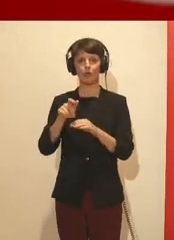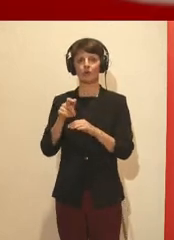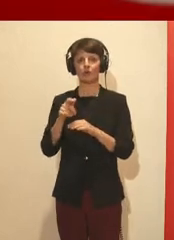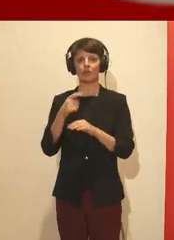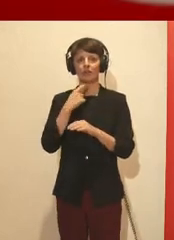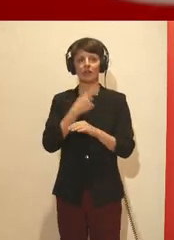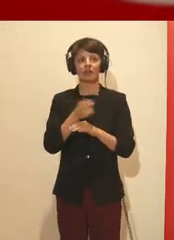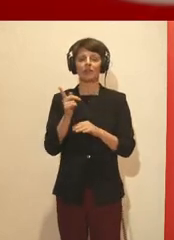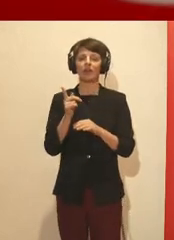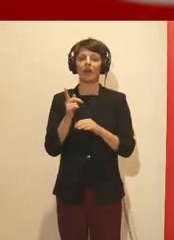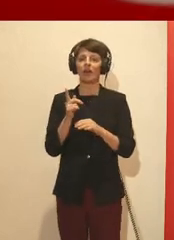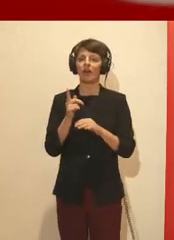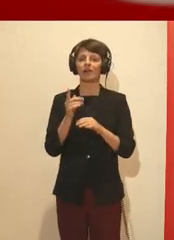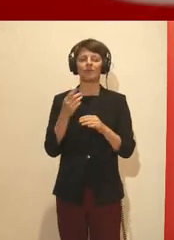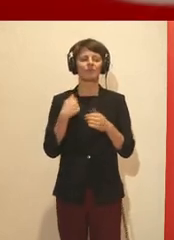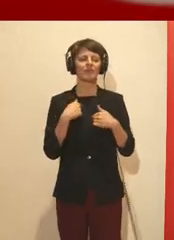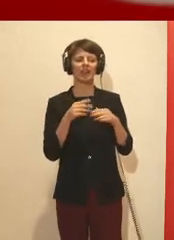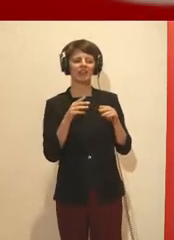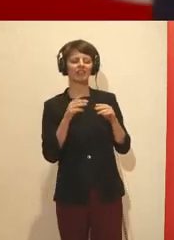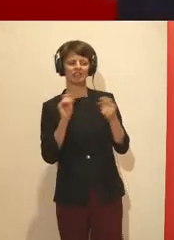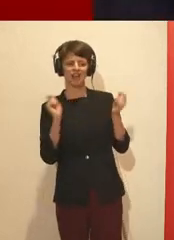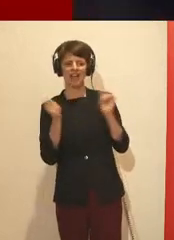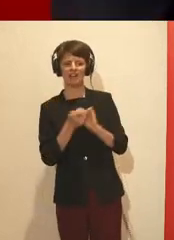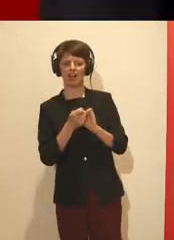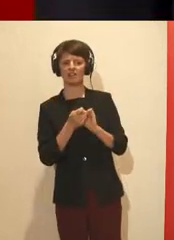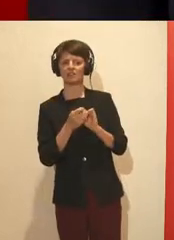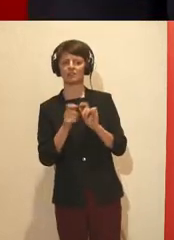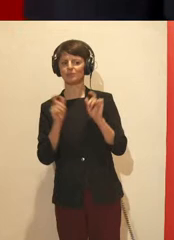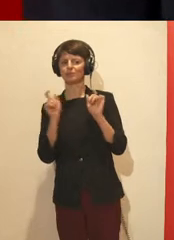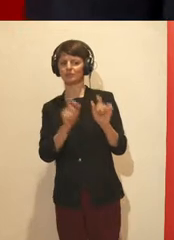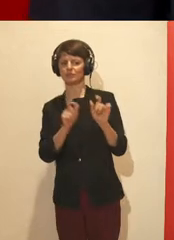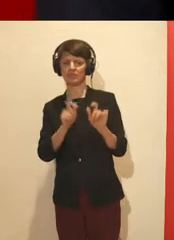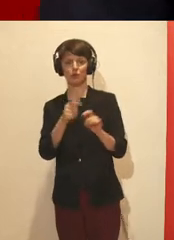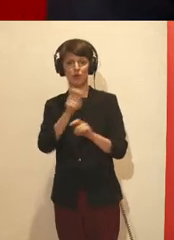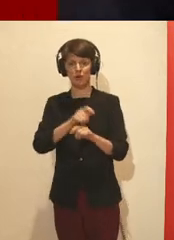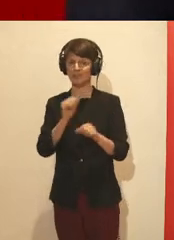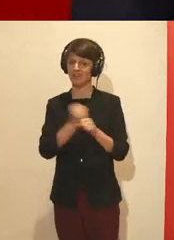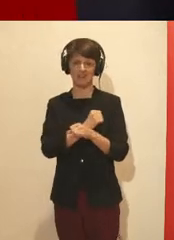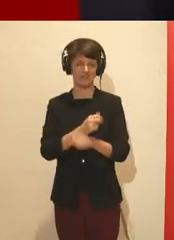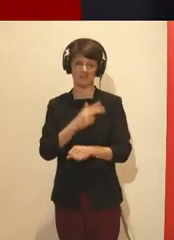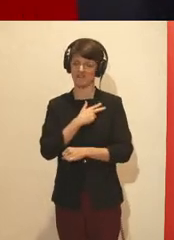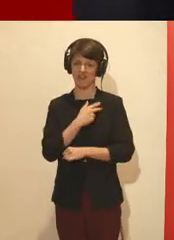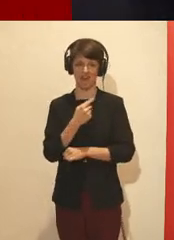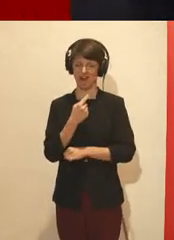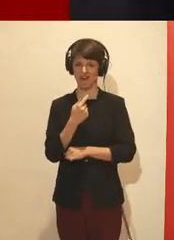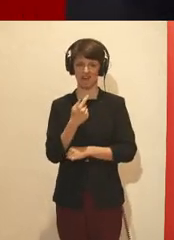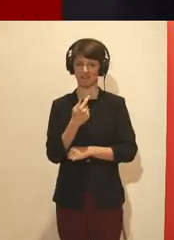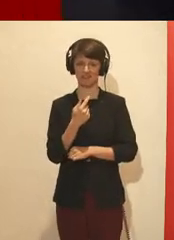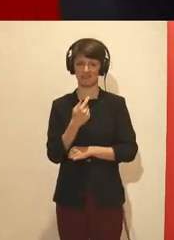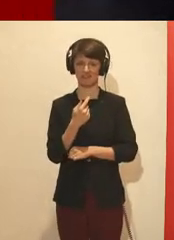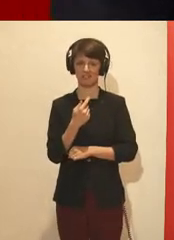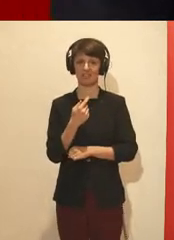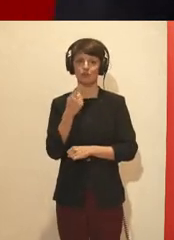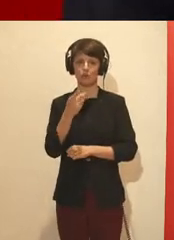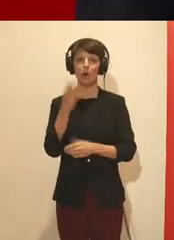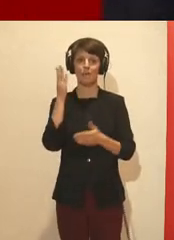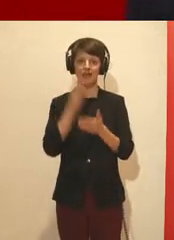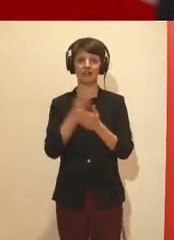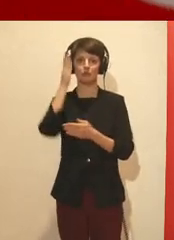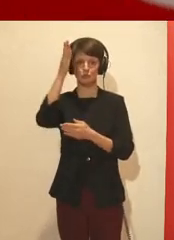wir halten euch alles vom leib was irgend etwas verändert die können nicht die wahrheit sagen und das wird am ende zukunft